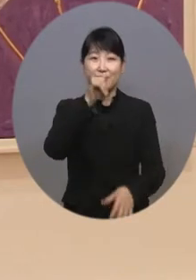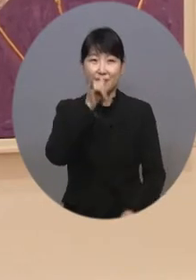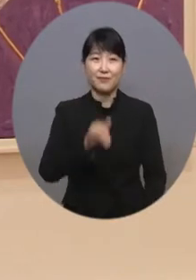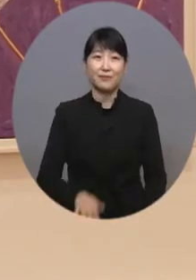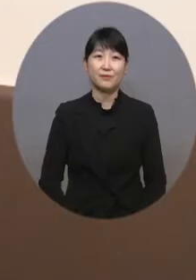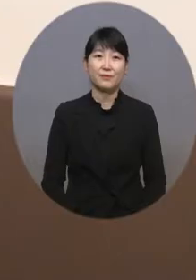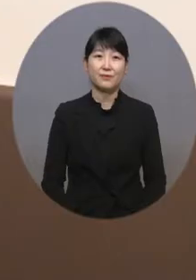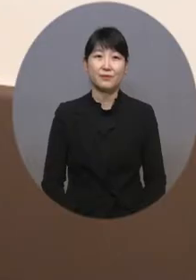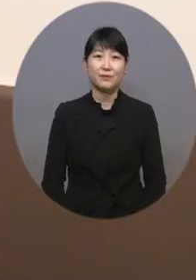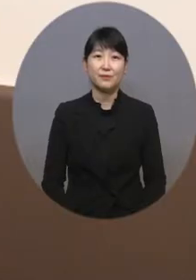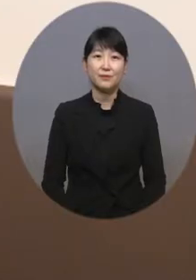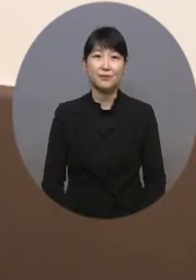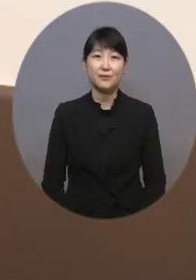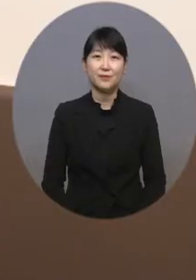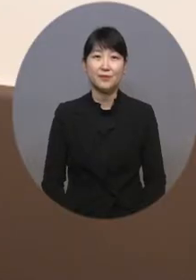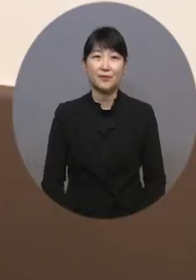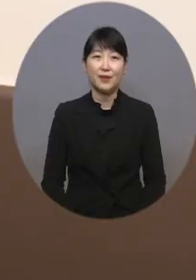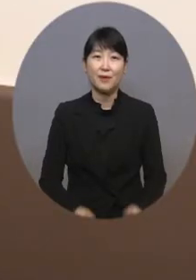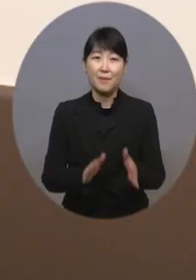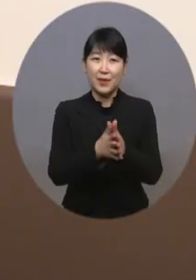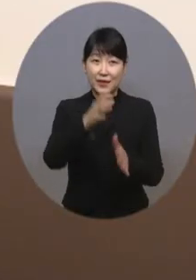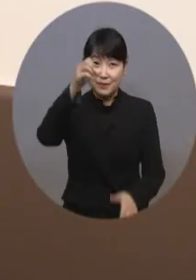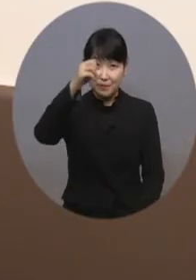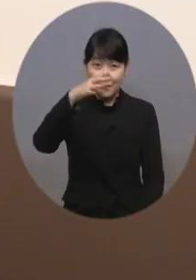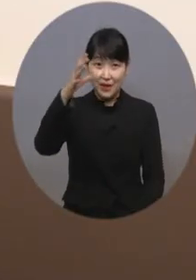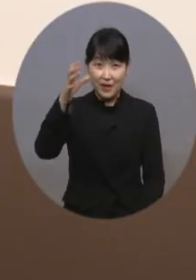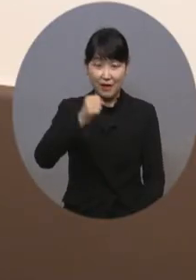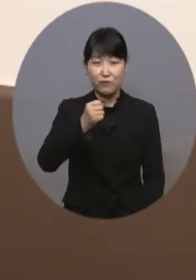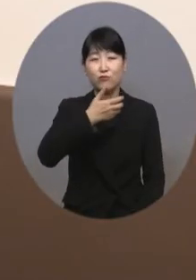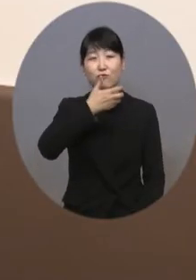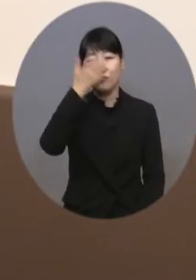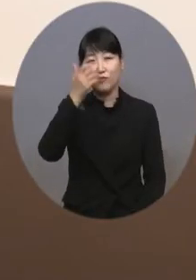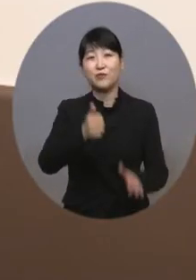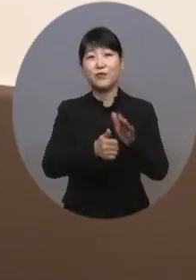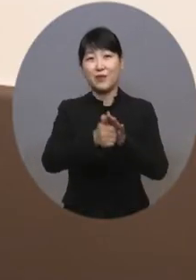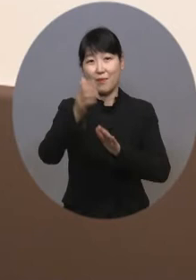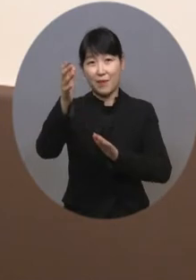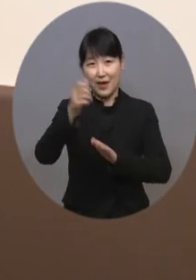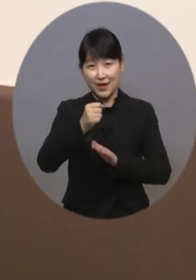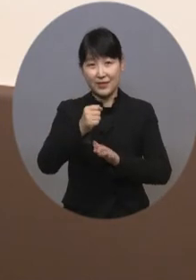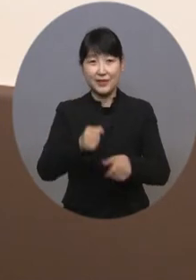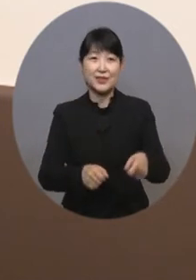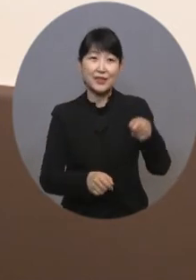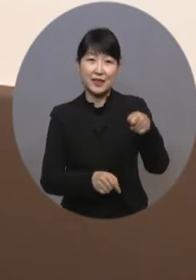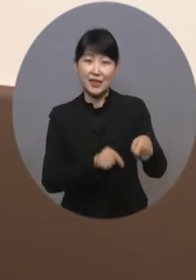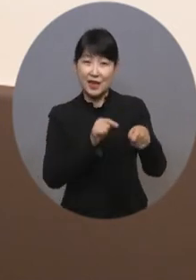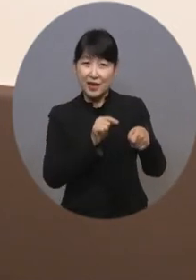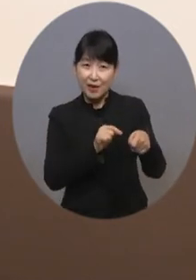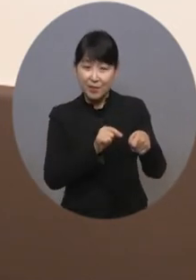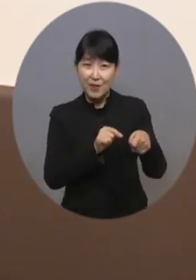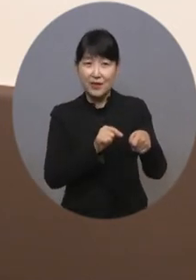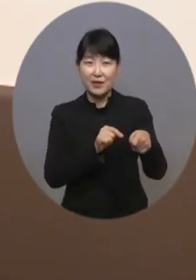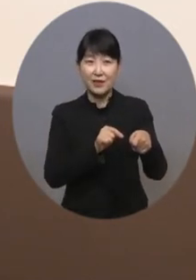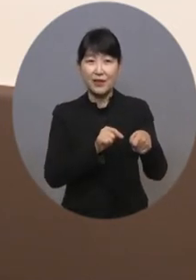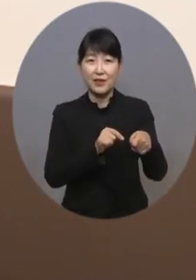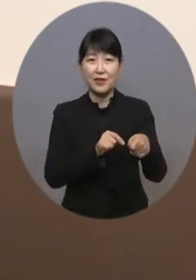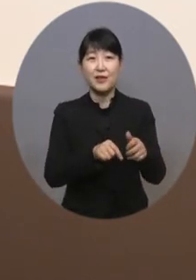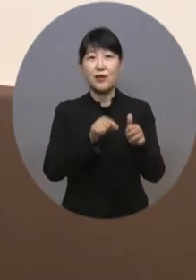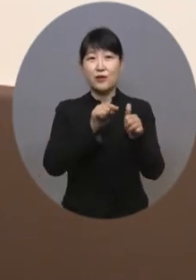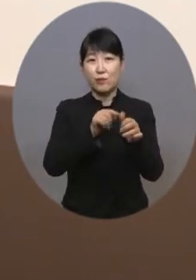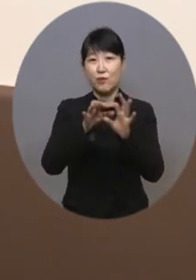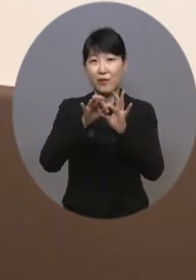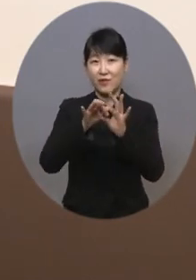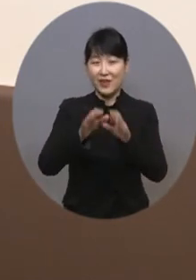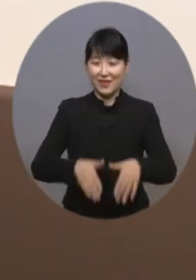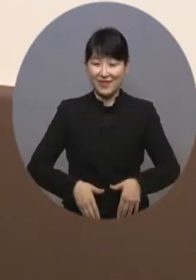말합니다. 반짝이는 빛으로 꿈과 희망을 담아 새롭게 탄생한 가방이 작가의 손길을 거쳐 따스하게